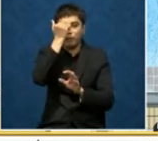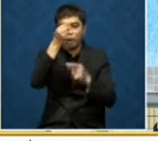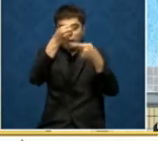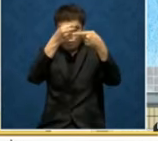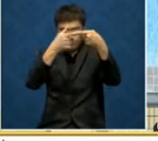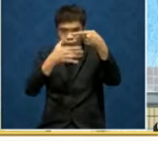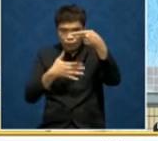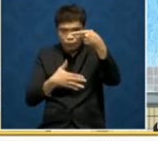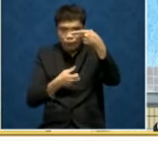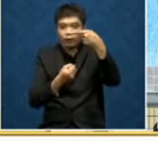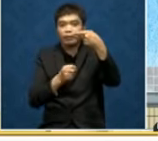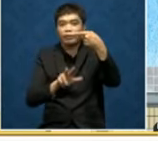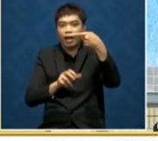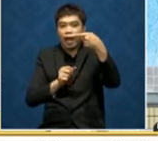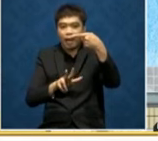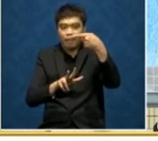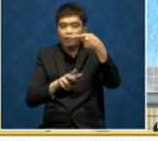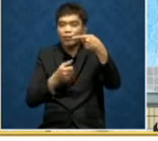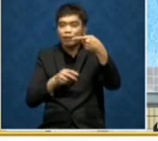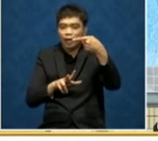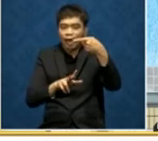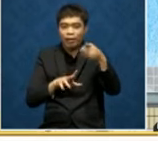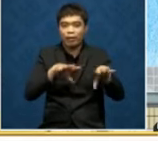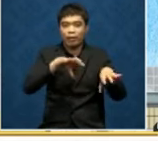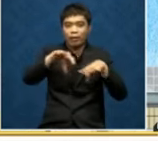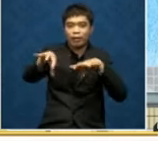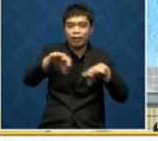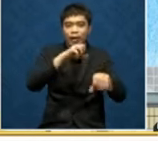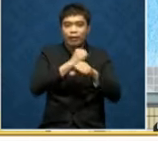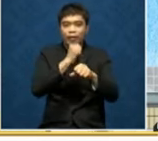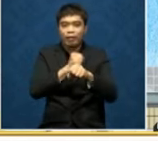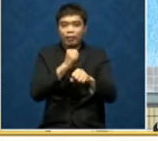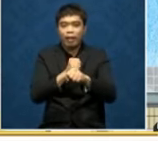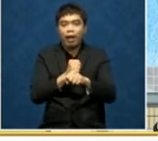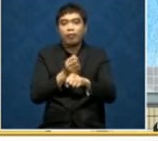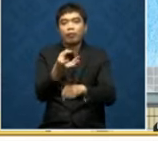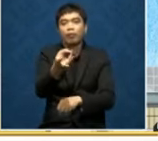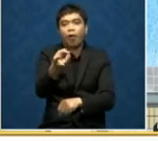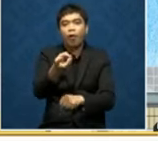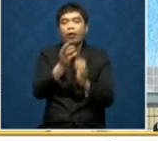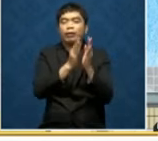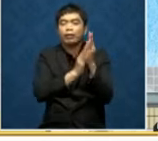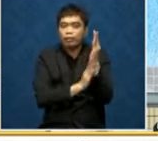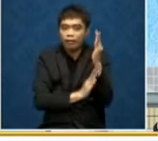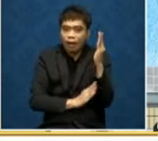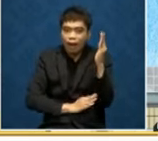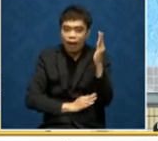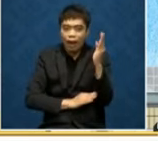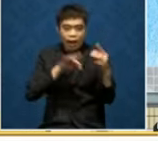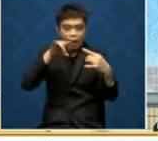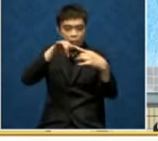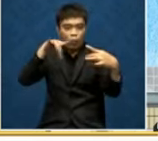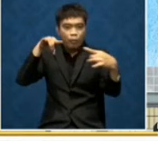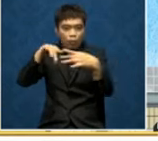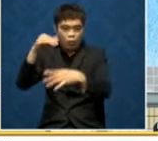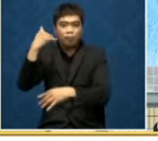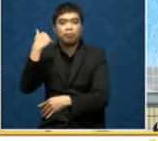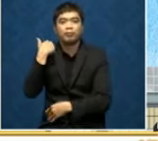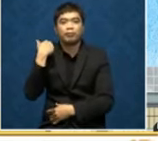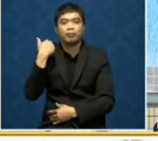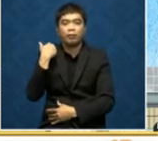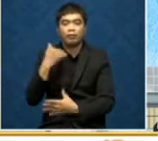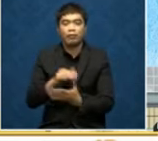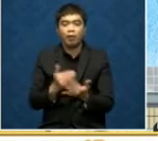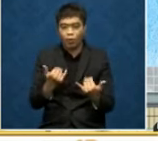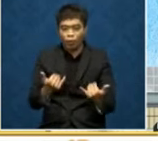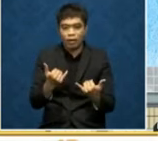มันอาจจะดำเนินการไปได้น้อยแล้วก็ได้ช้าและในบางด้านก็อาจจะยังไม่เข้าประเด็นนะคะวันนี้ขอ